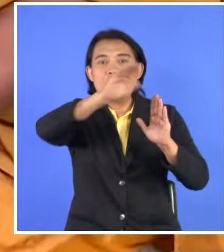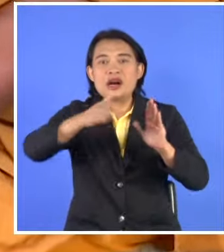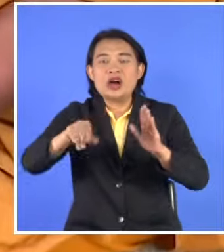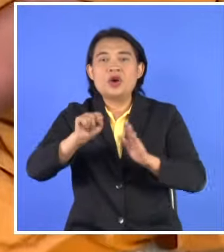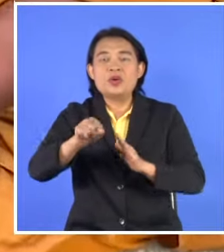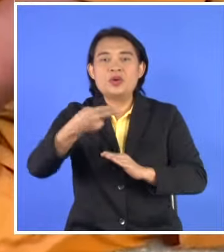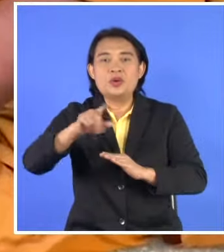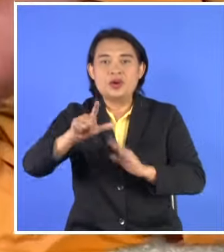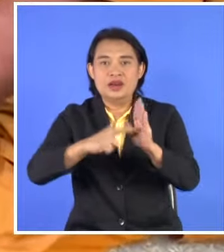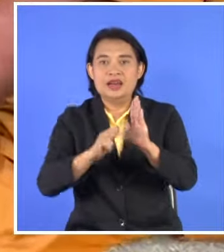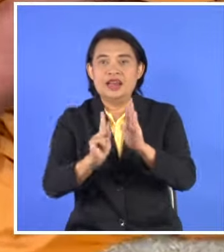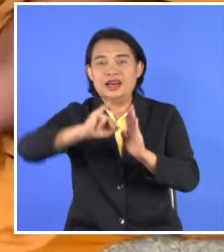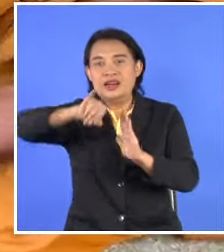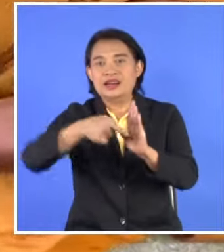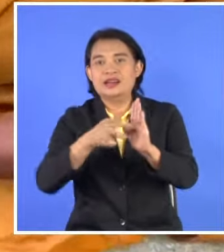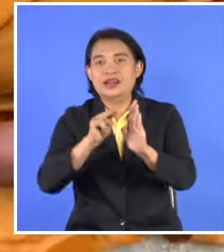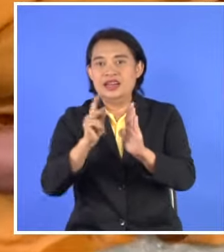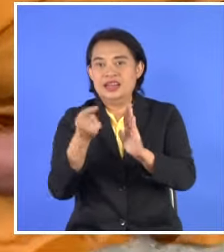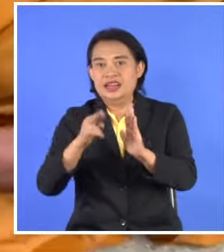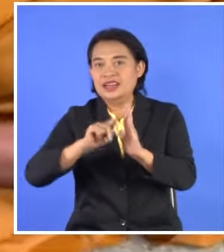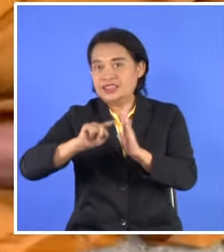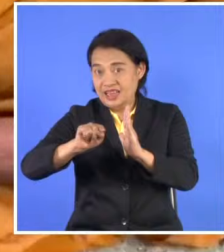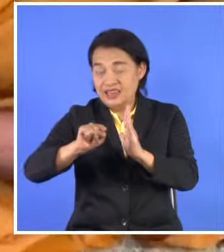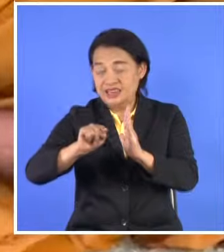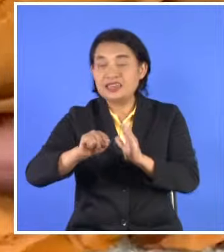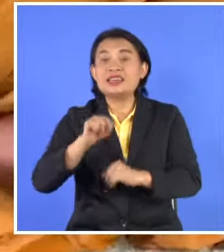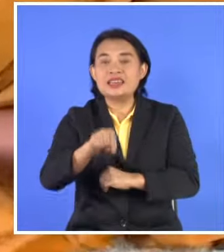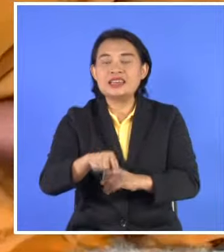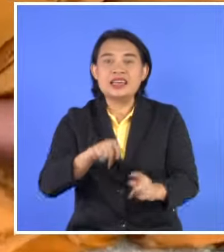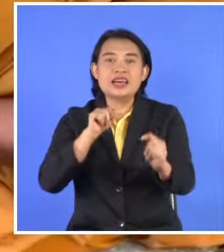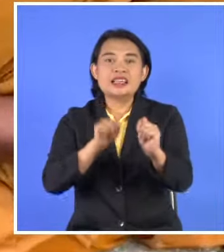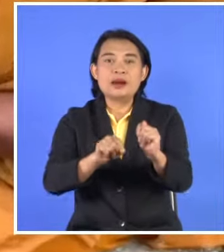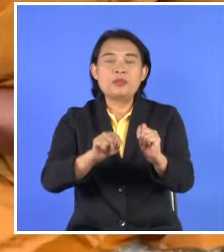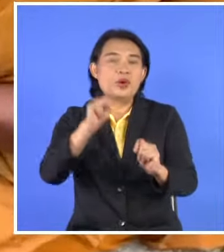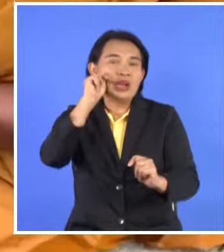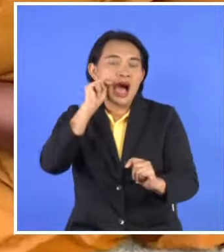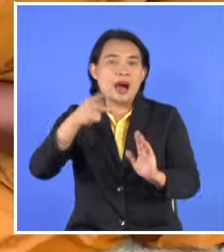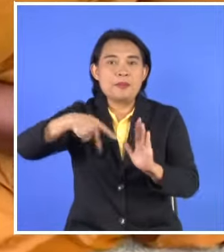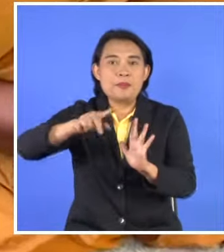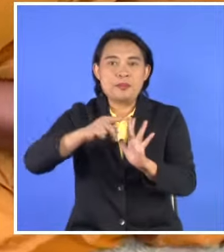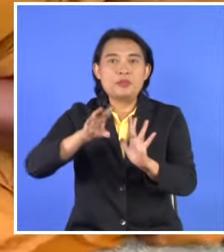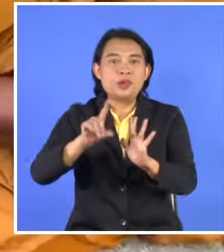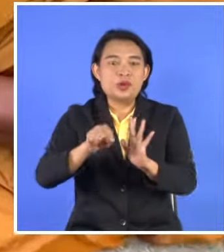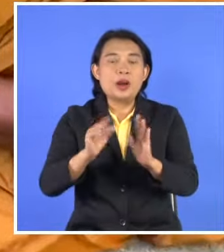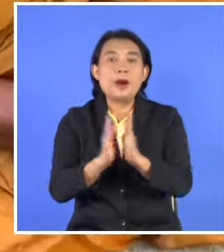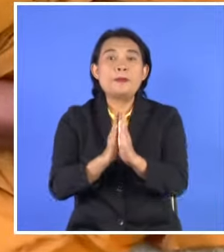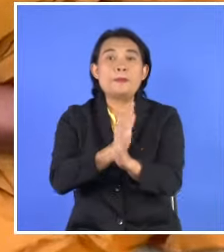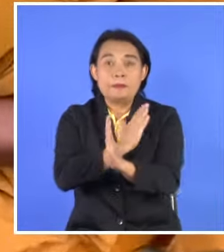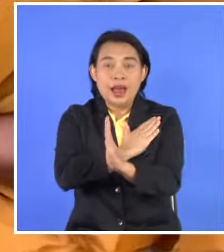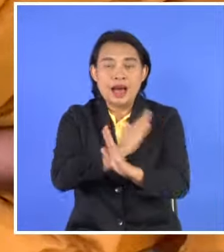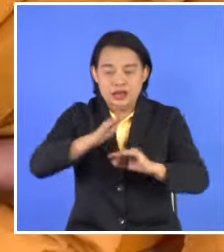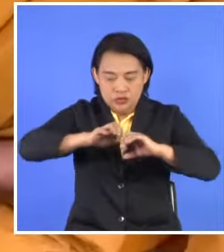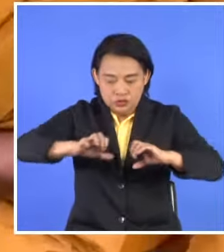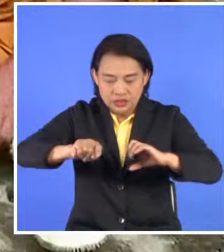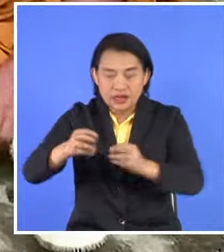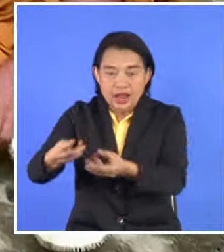อำเภอเมืองจังหวัดตรังพระเคารพยาติกเนี่ยท่านเจ้าสำนักสงฆ์เขาหลักจันทร์เนี่ยก็กำลังนำทุเรียนที่ชาวบ้านเอาไป